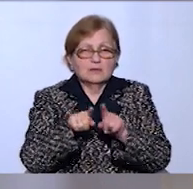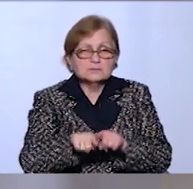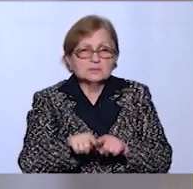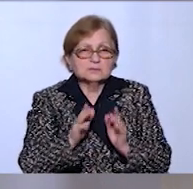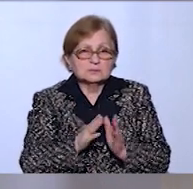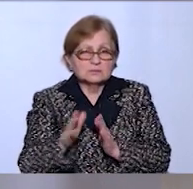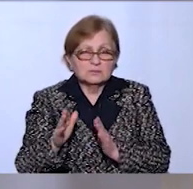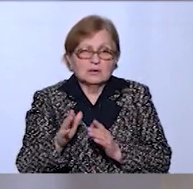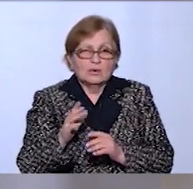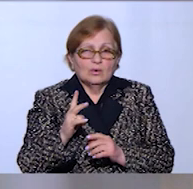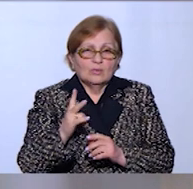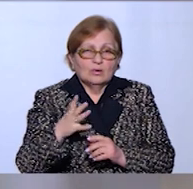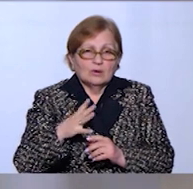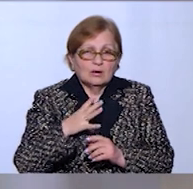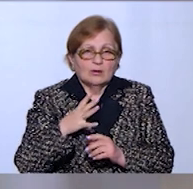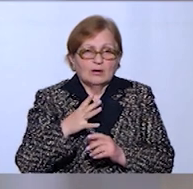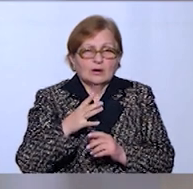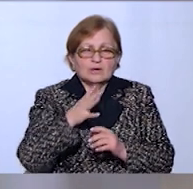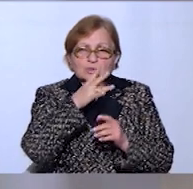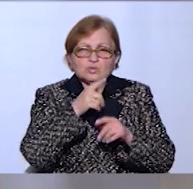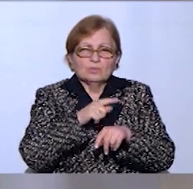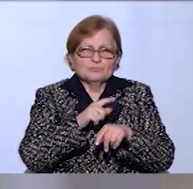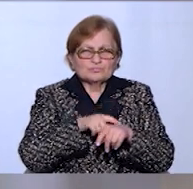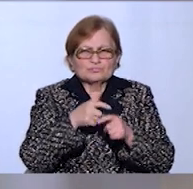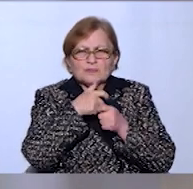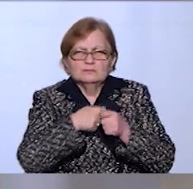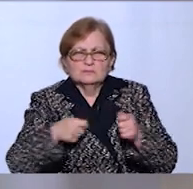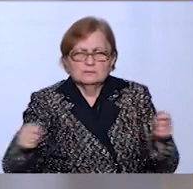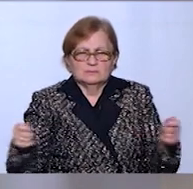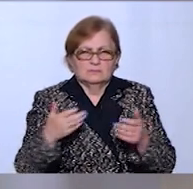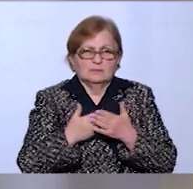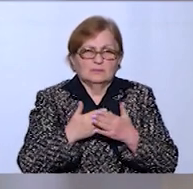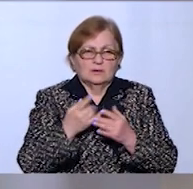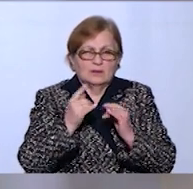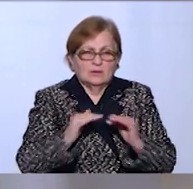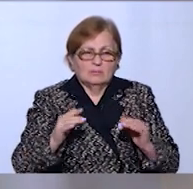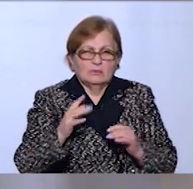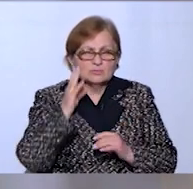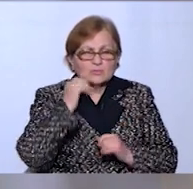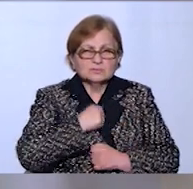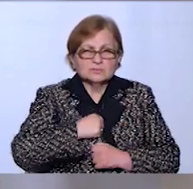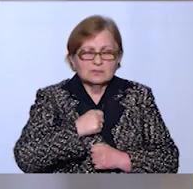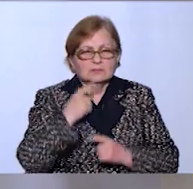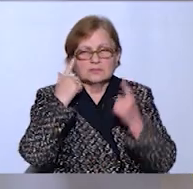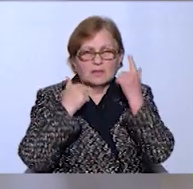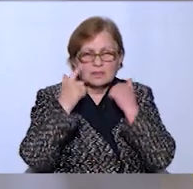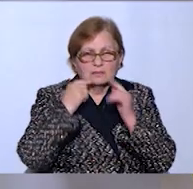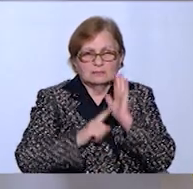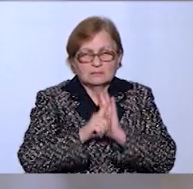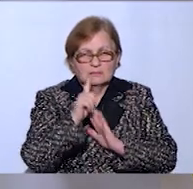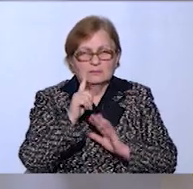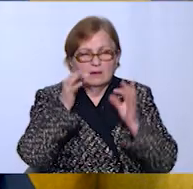ორჯერ გამოვლენილი ესეთი ქცევა მშობელმა არავითარ შემთხვევაში არ შეიძლება ჩათვალოს, რომ უკვე არის რაღაცა გარკვეული პრობლემის მაჩვენებელი და